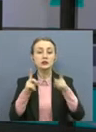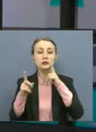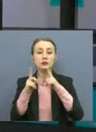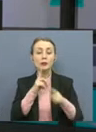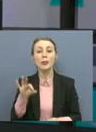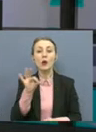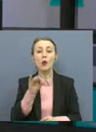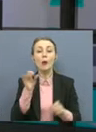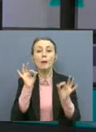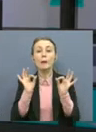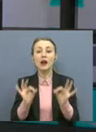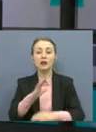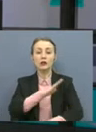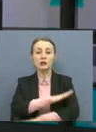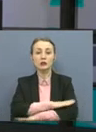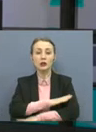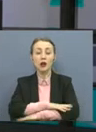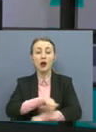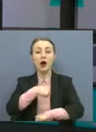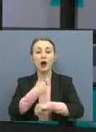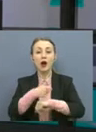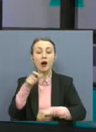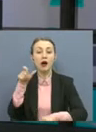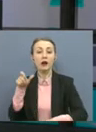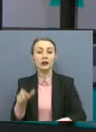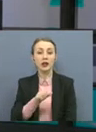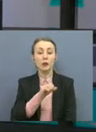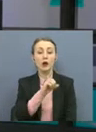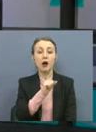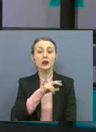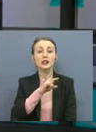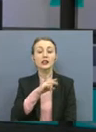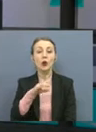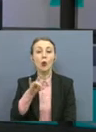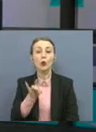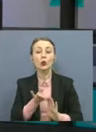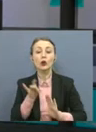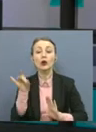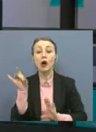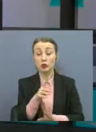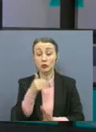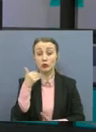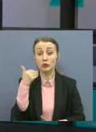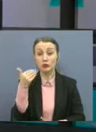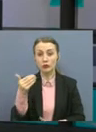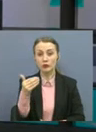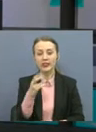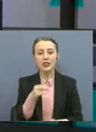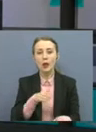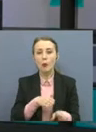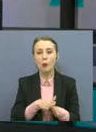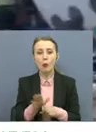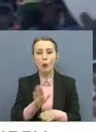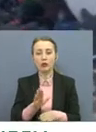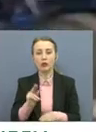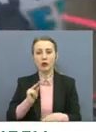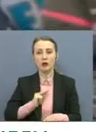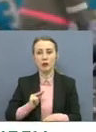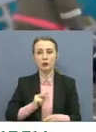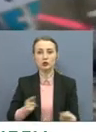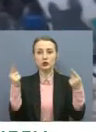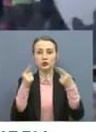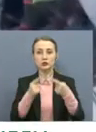екен. Өз кінәсін бірден мойындаған аудан әкіміне қатысты қабылданған кеңестің шешімі жайында келесі бейнематериалда тарқатылады.